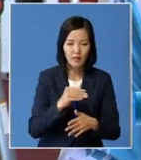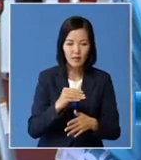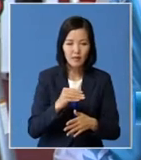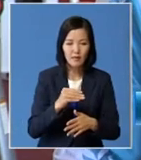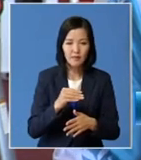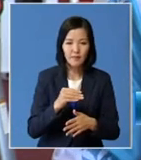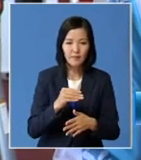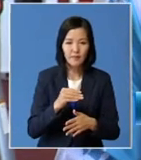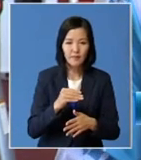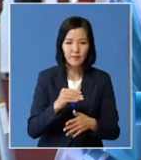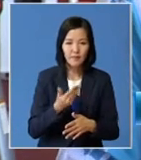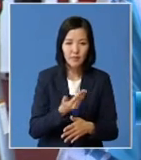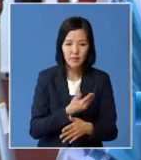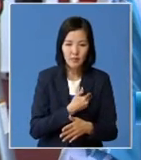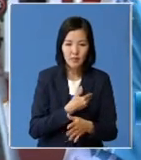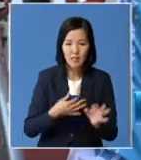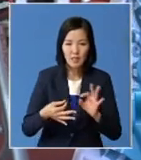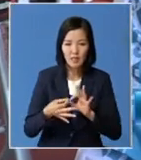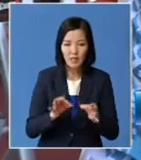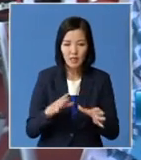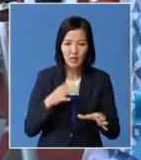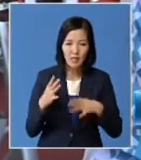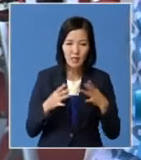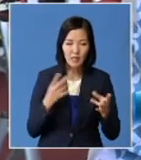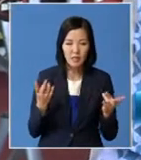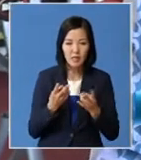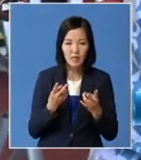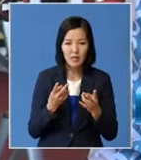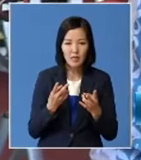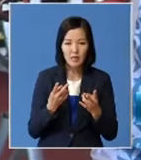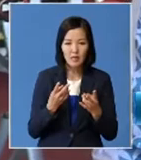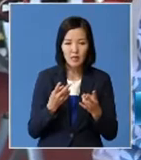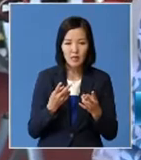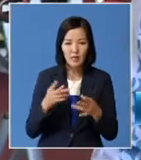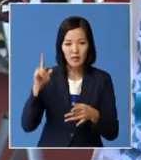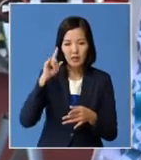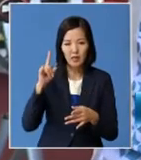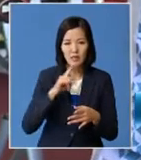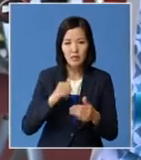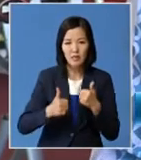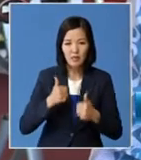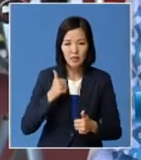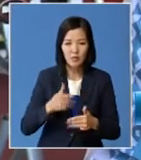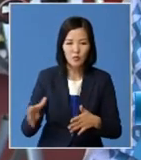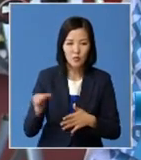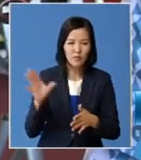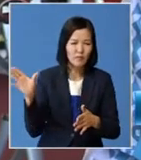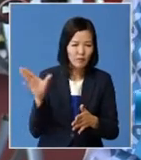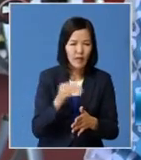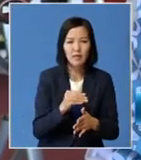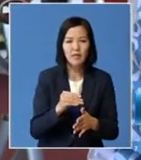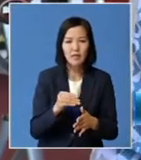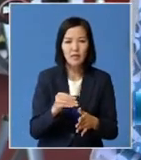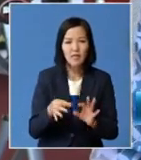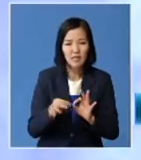барлығына ықтиятты ынтамен дайындық керек. Ол өзіміздің қазақстандық жарыс болсын, облыстық болсын, шетелдегі жарыс